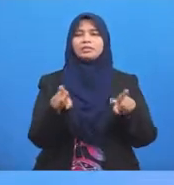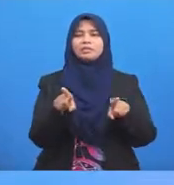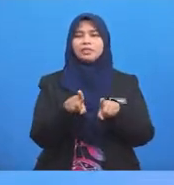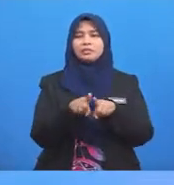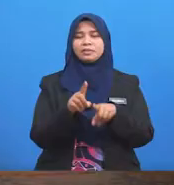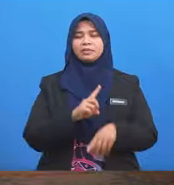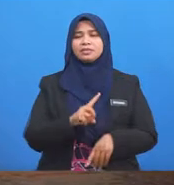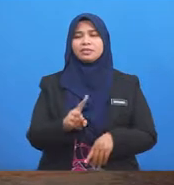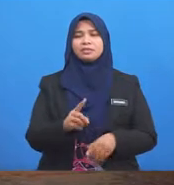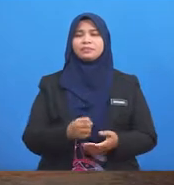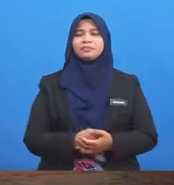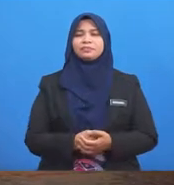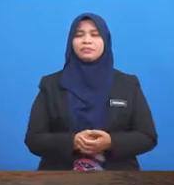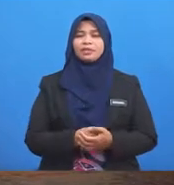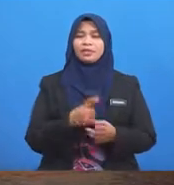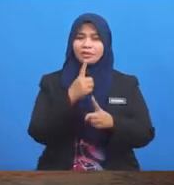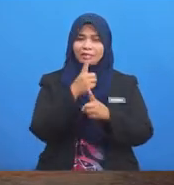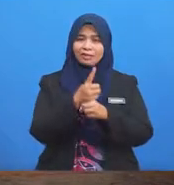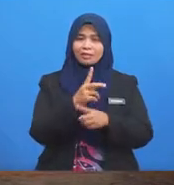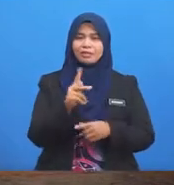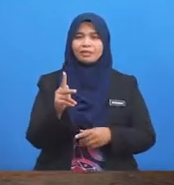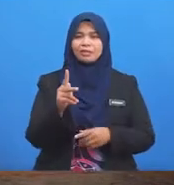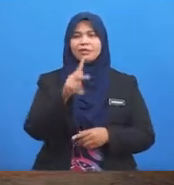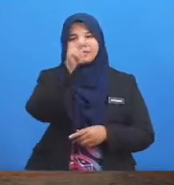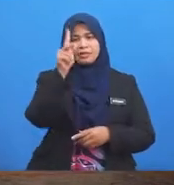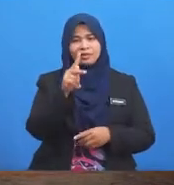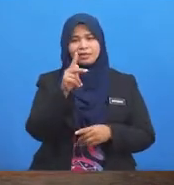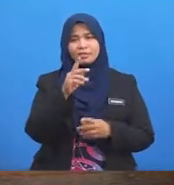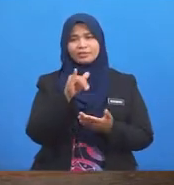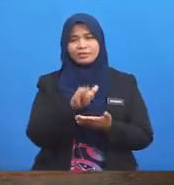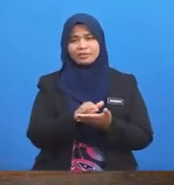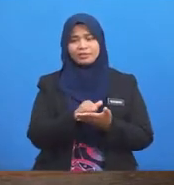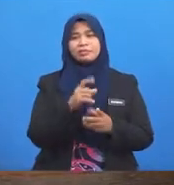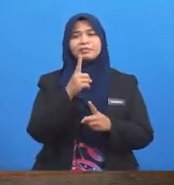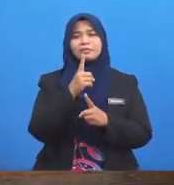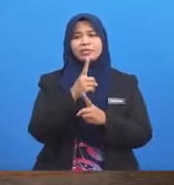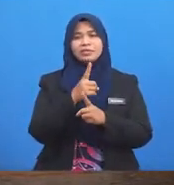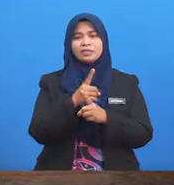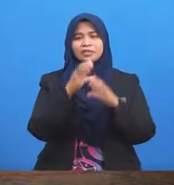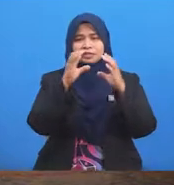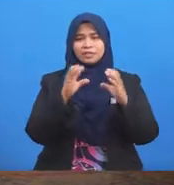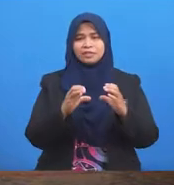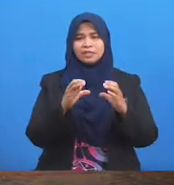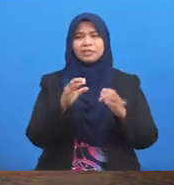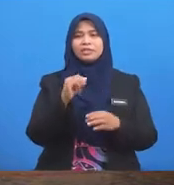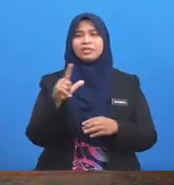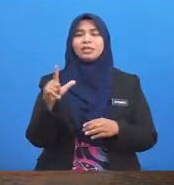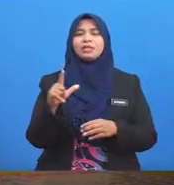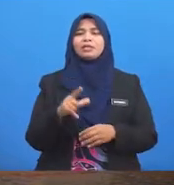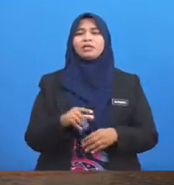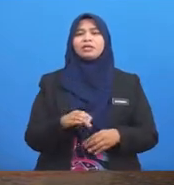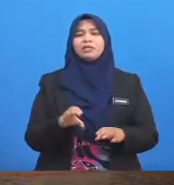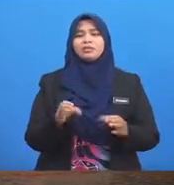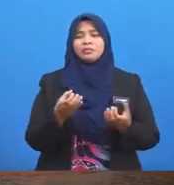harta. Betulkah begitu ustazah? Betul. Caranya adalah melalui